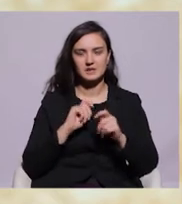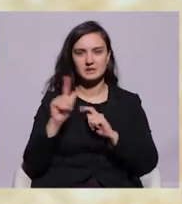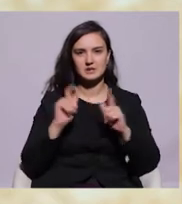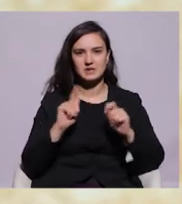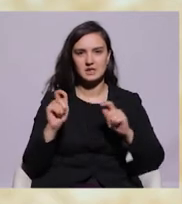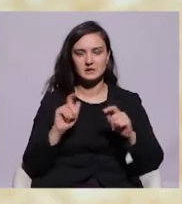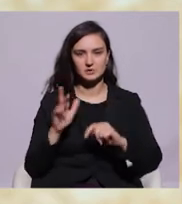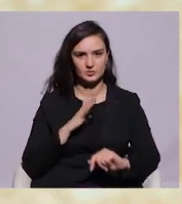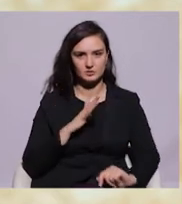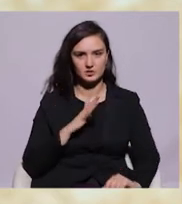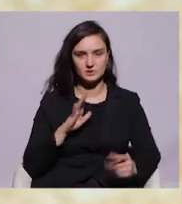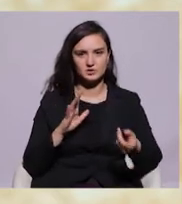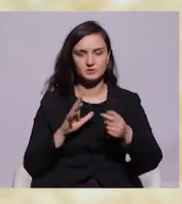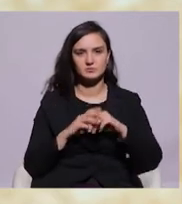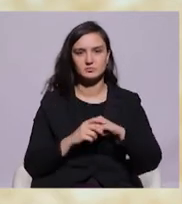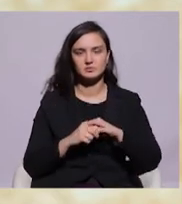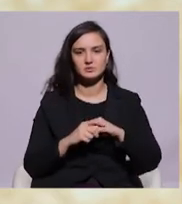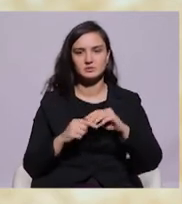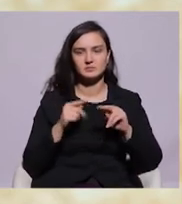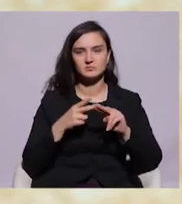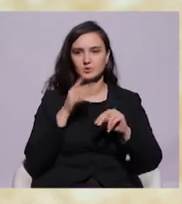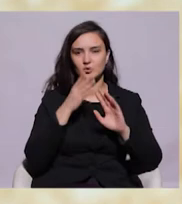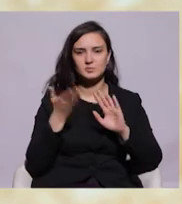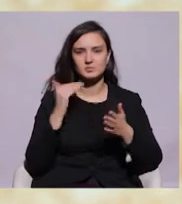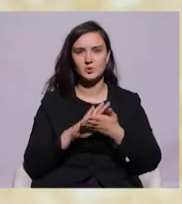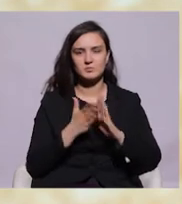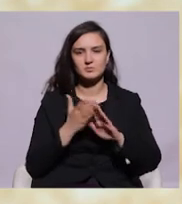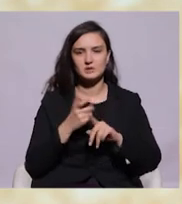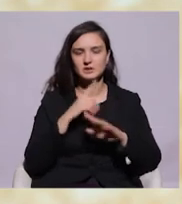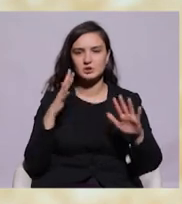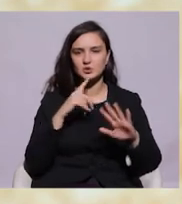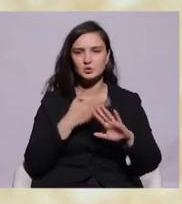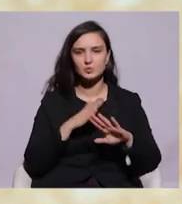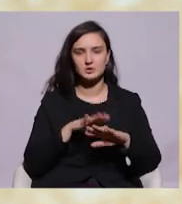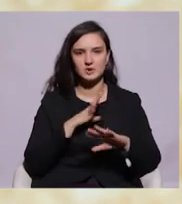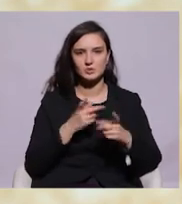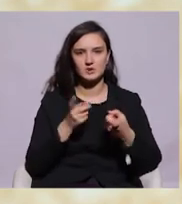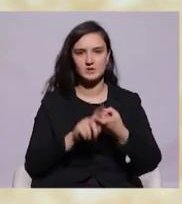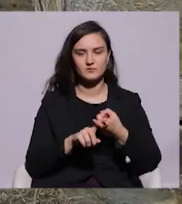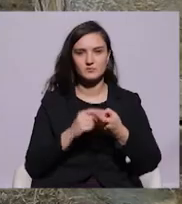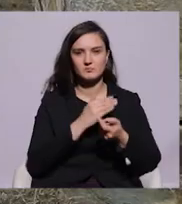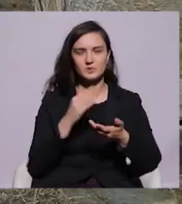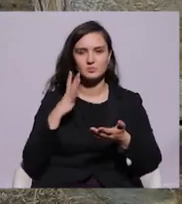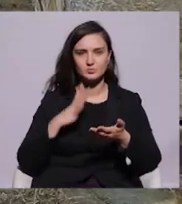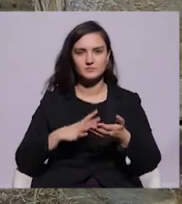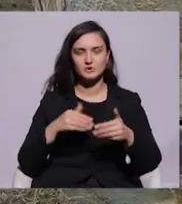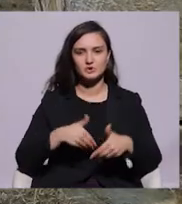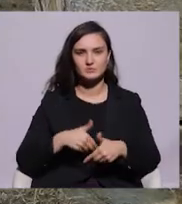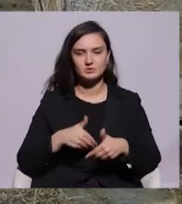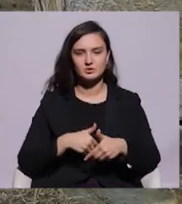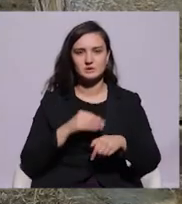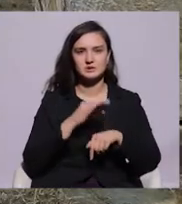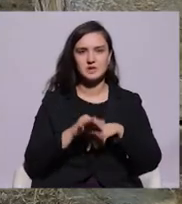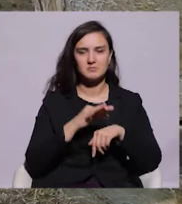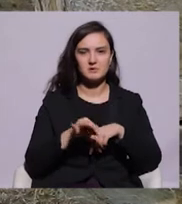გადასახადის გადახდა უწევდათ ჯამაგირის, იმ დროის პირობებში ეს ძალიან დიდ სირთულეს სკოლასთან იყო დაკავშირებული, მათ უწევდათ